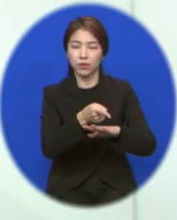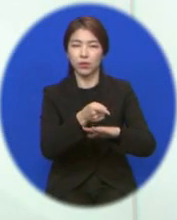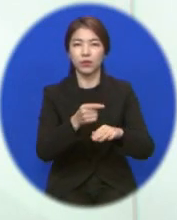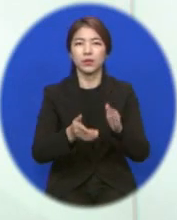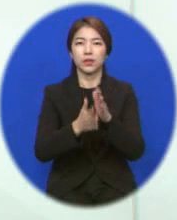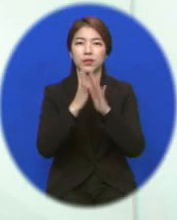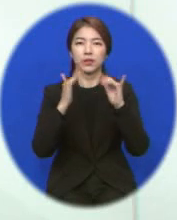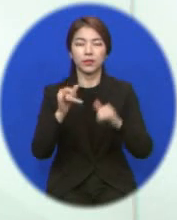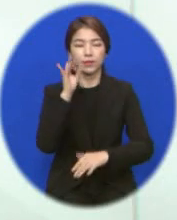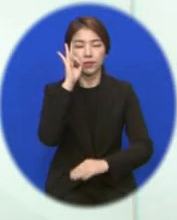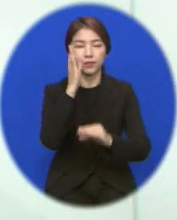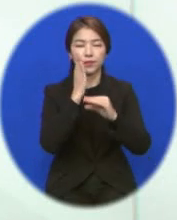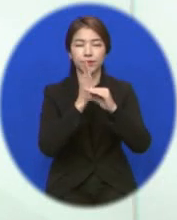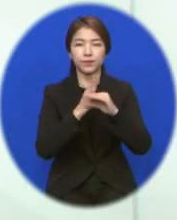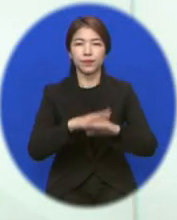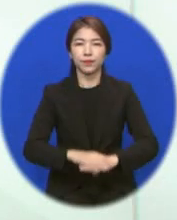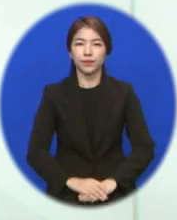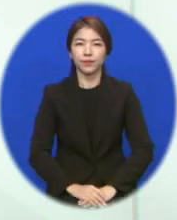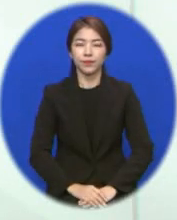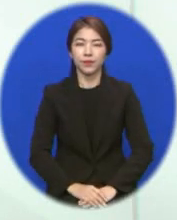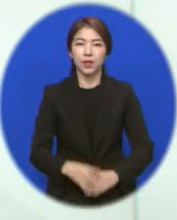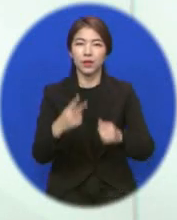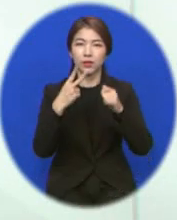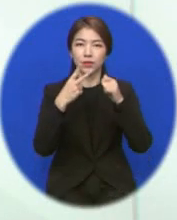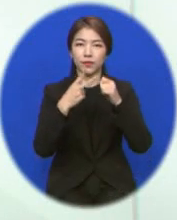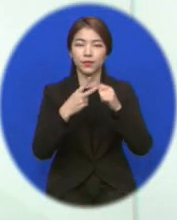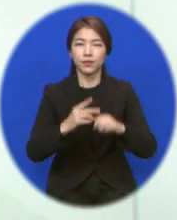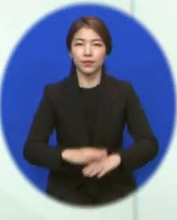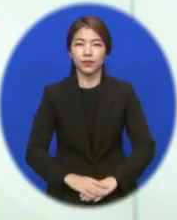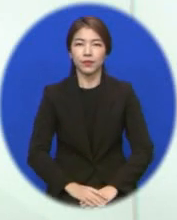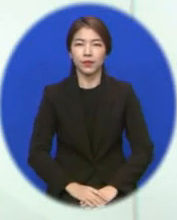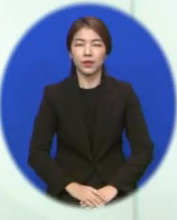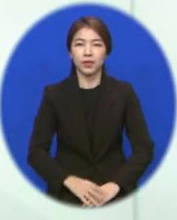.둘째,